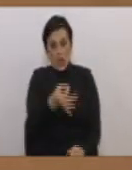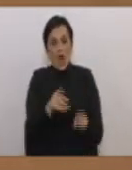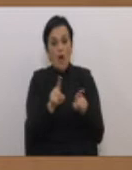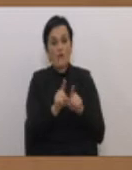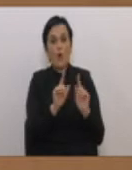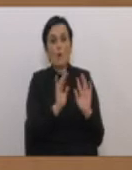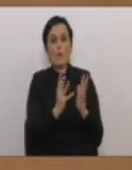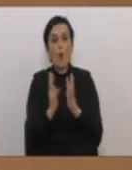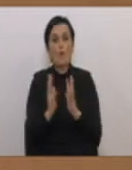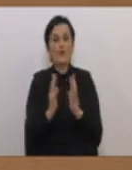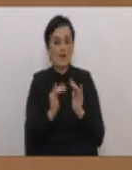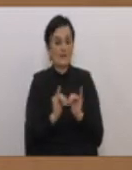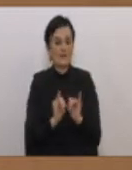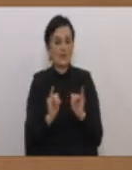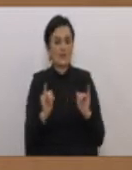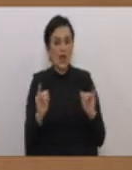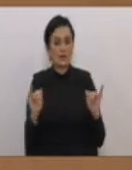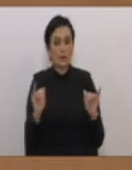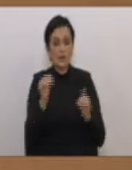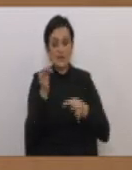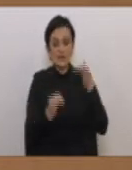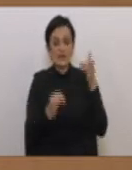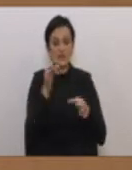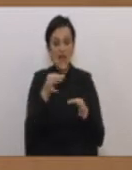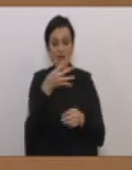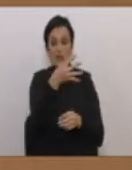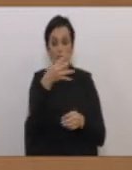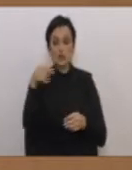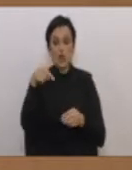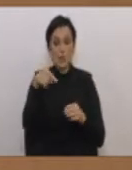რომელიც ვითარდებოდა სასამართლო შენობის გარეთ.